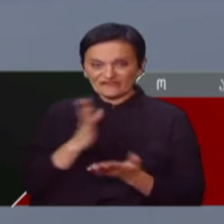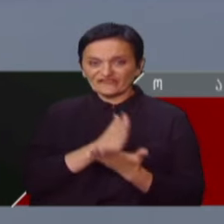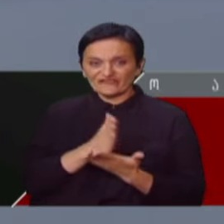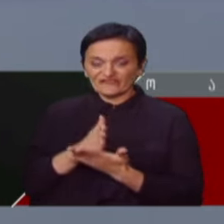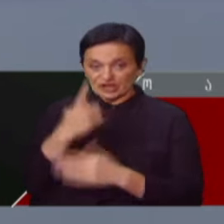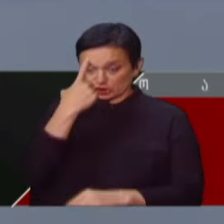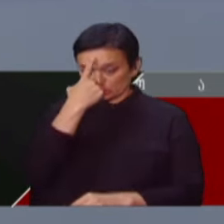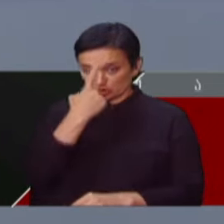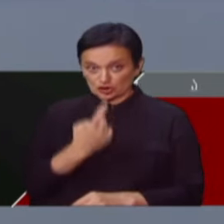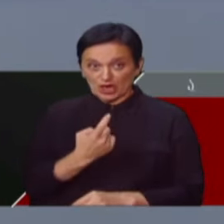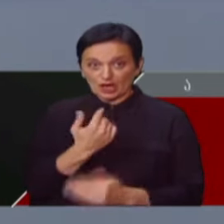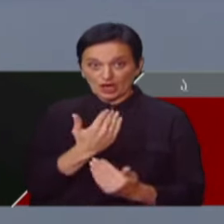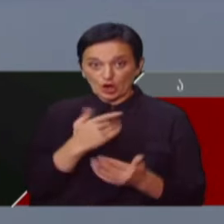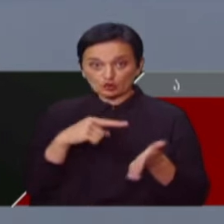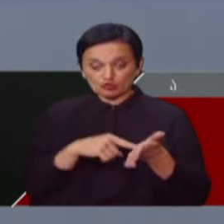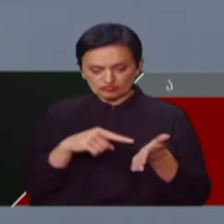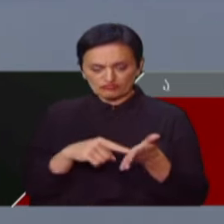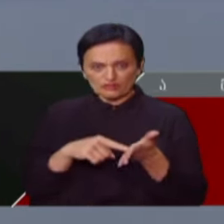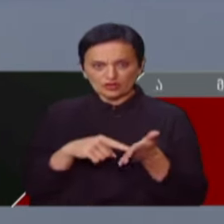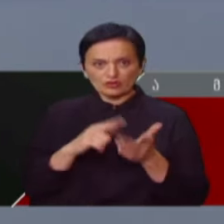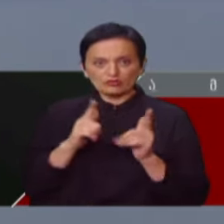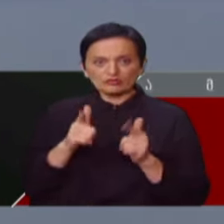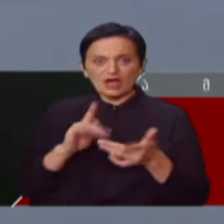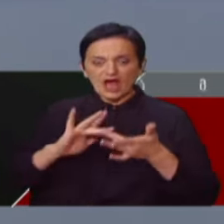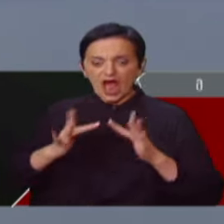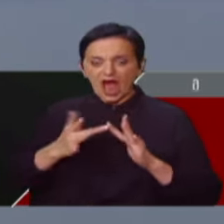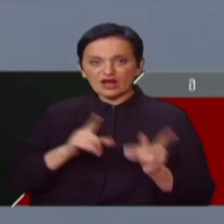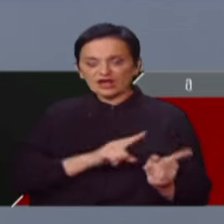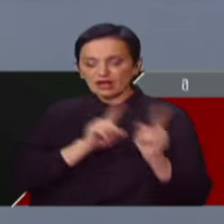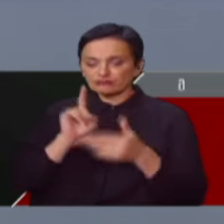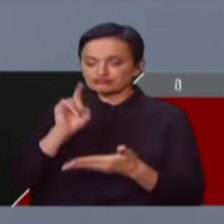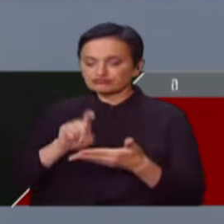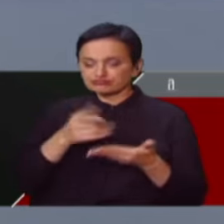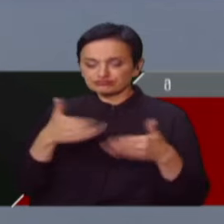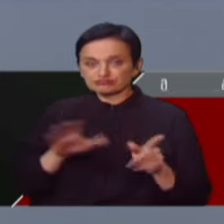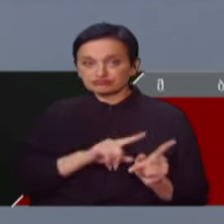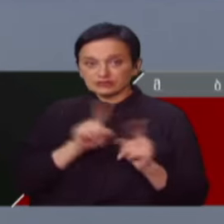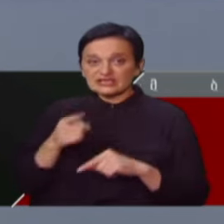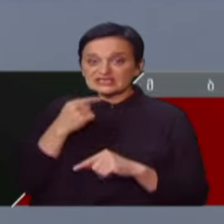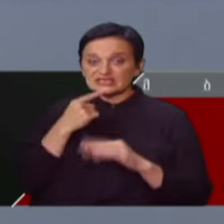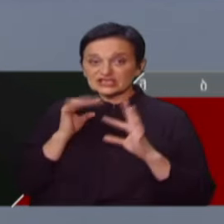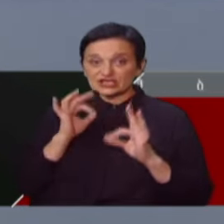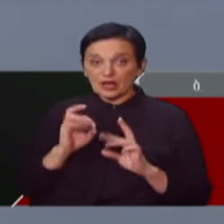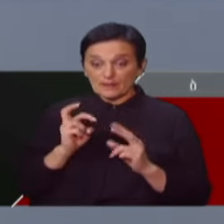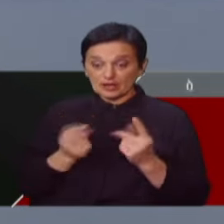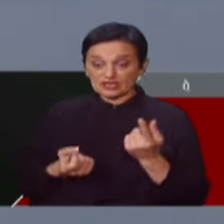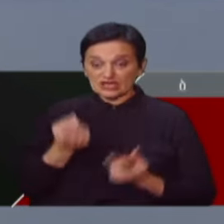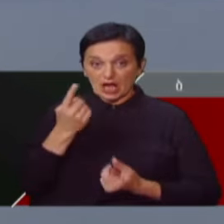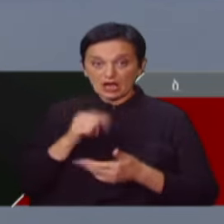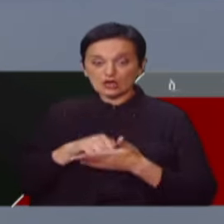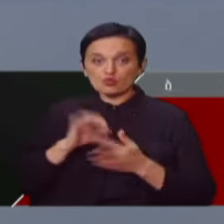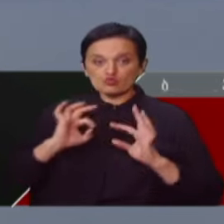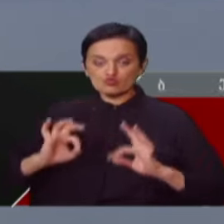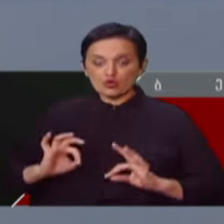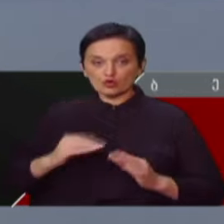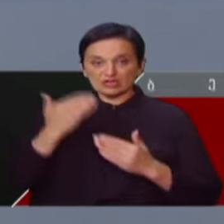romlebits shetqobinebebis avtorebis mititebebis mikhavit konkretul elektronul bumulze gadavidnan. Sisqlis samartlis danashaulis nishnebis gamosachurebi